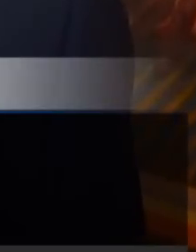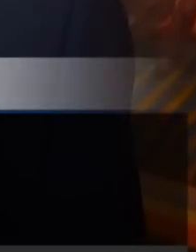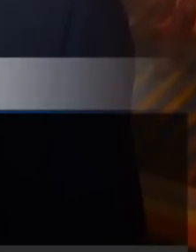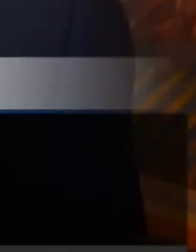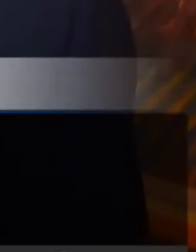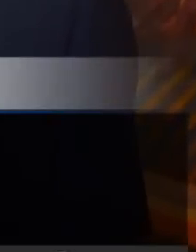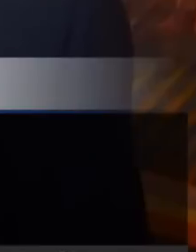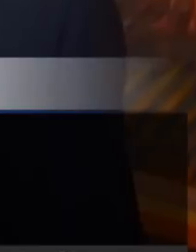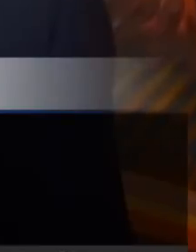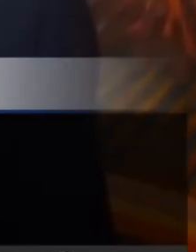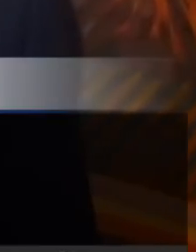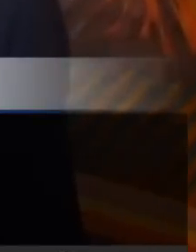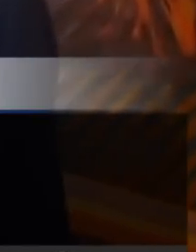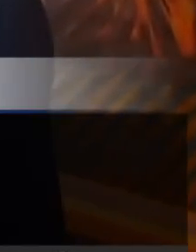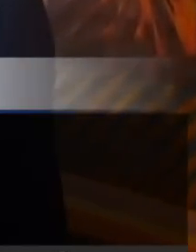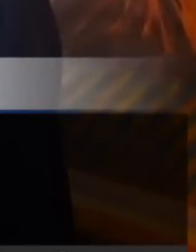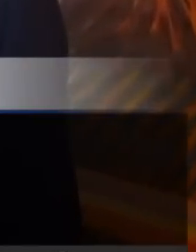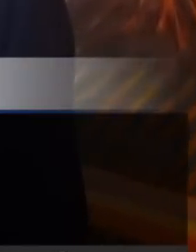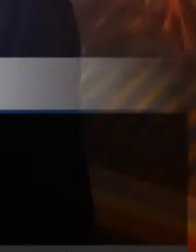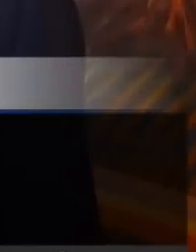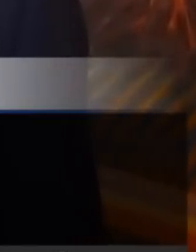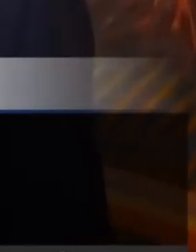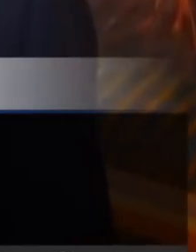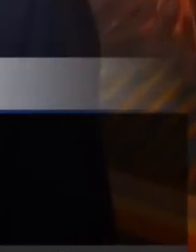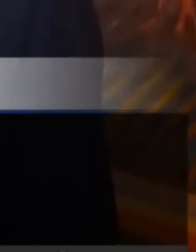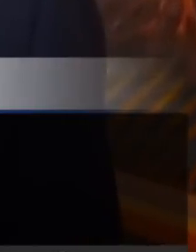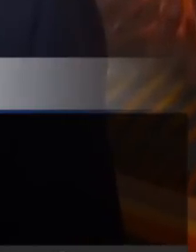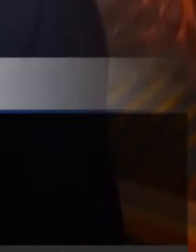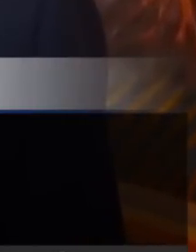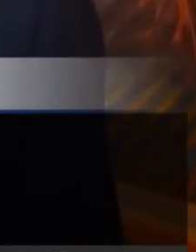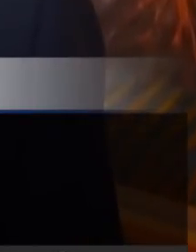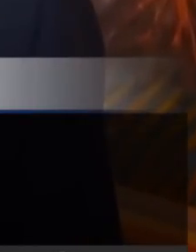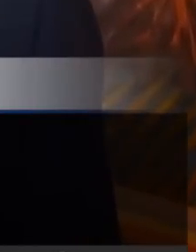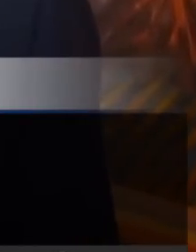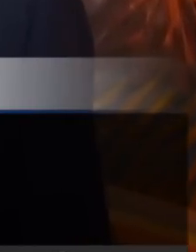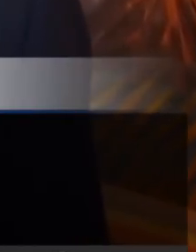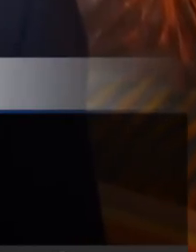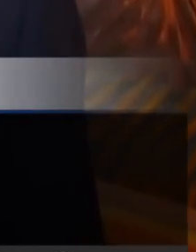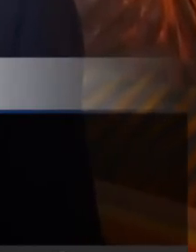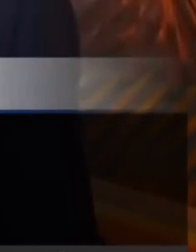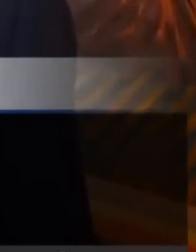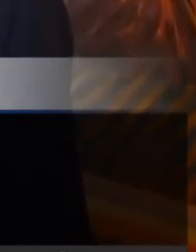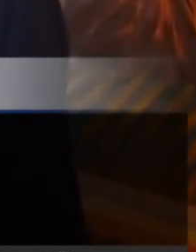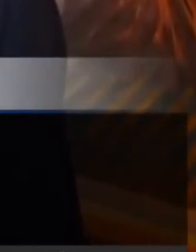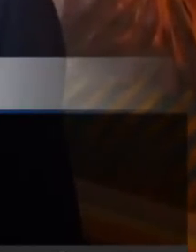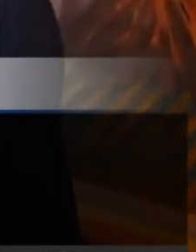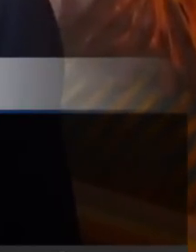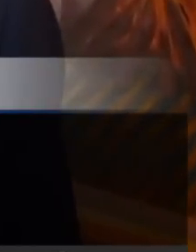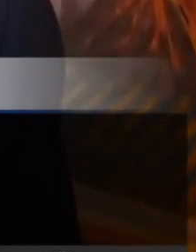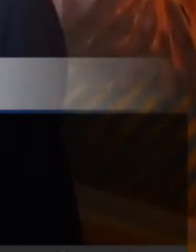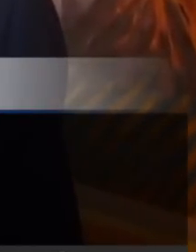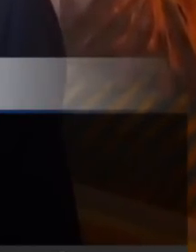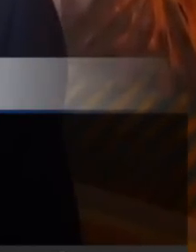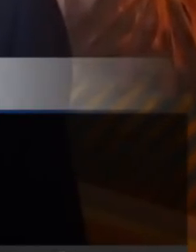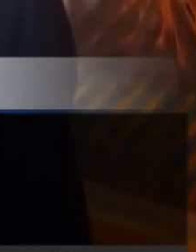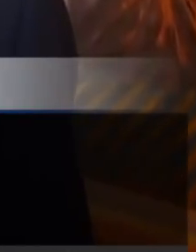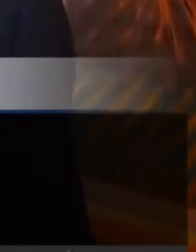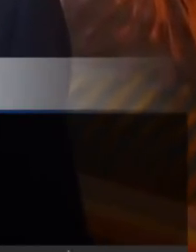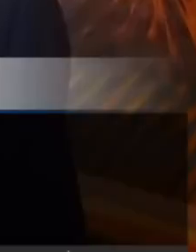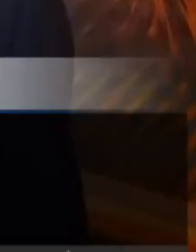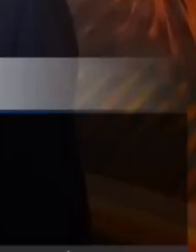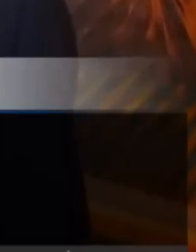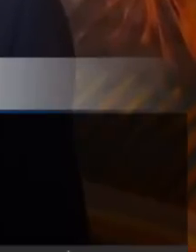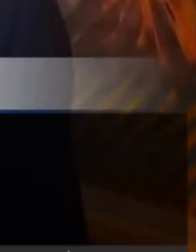뭐 실효성을 논의할 문제는 아니고 방송의 독립성을 보장하기 위한